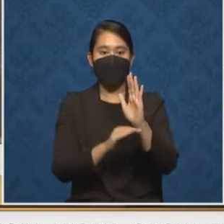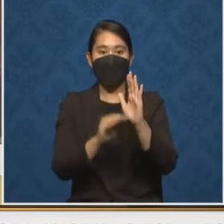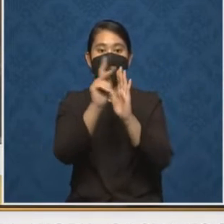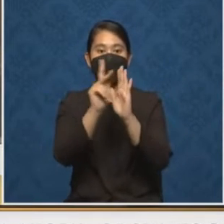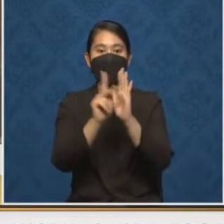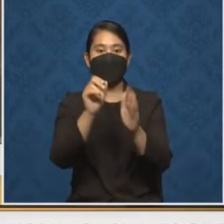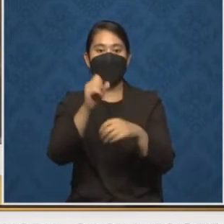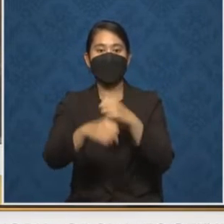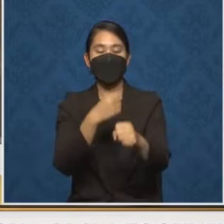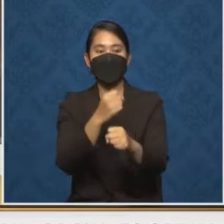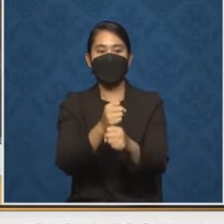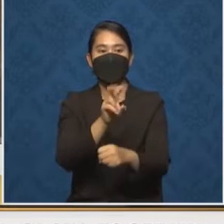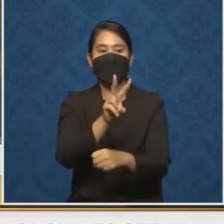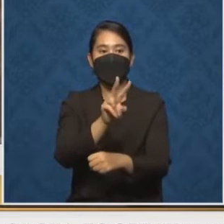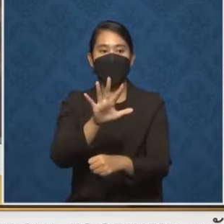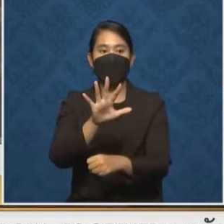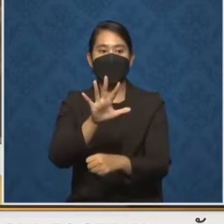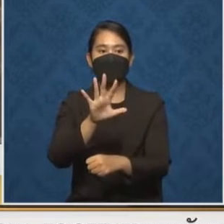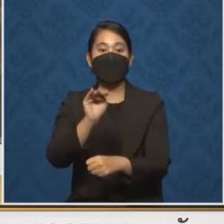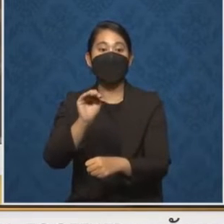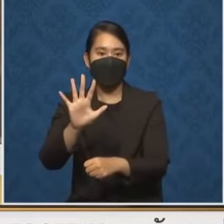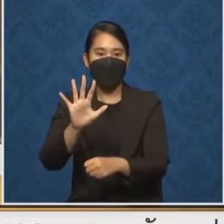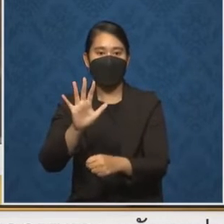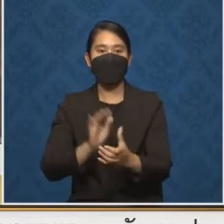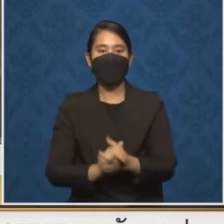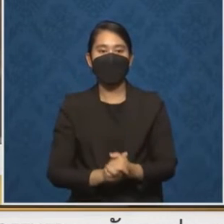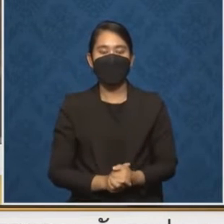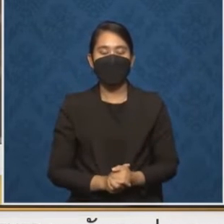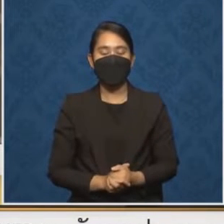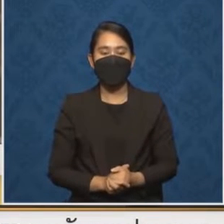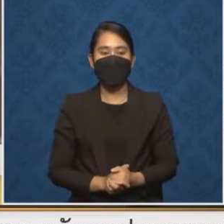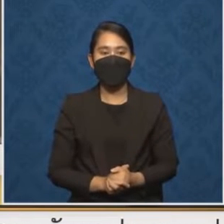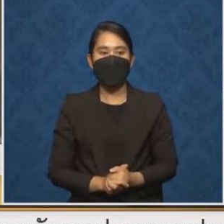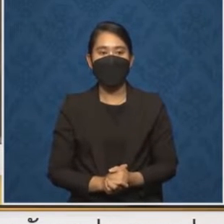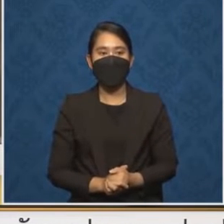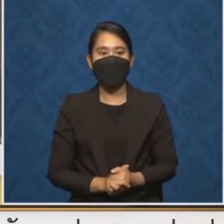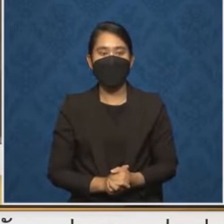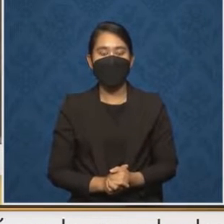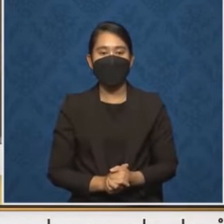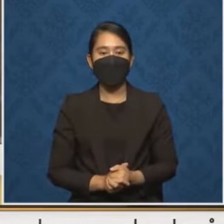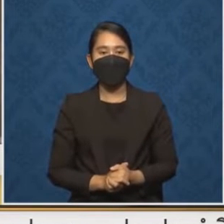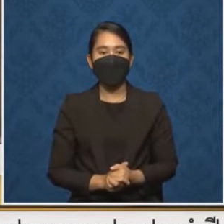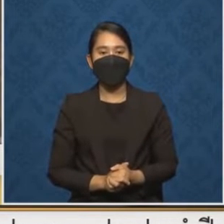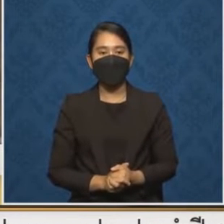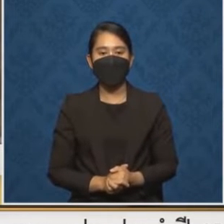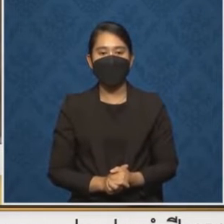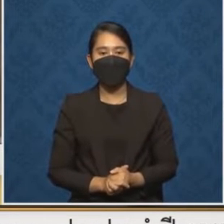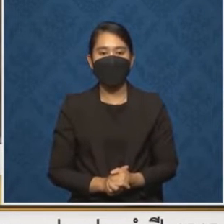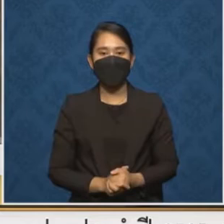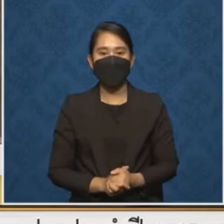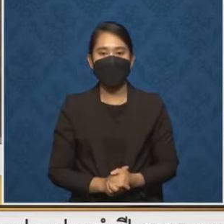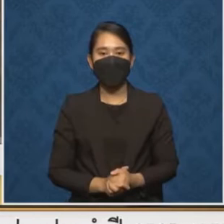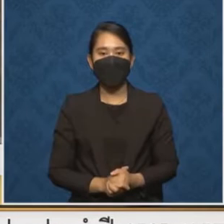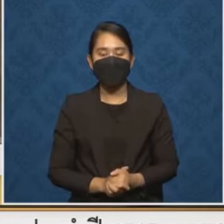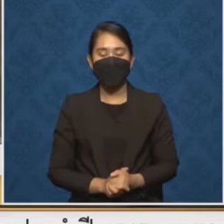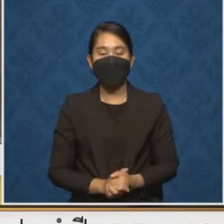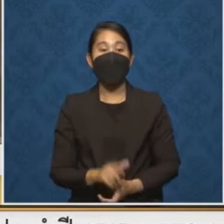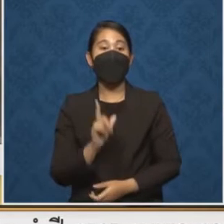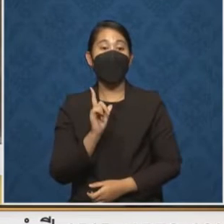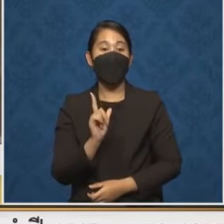จก Lightเรื่